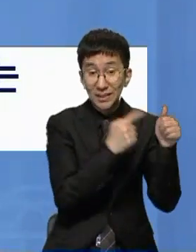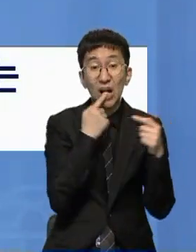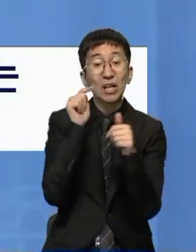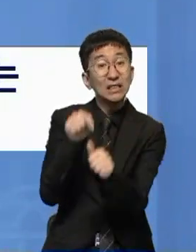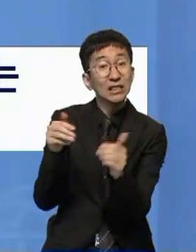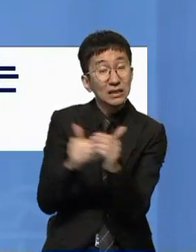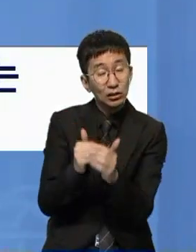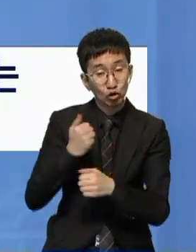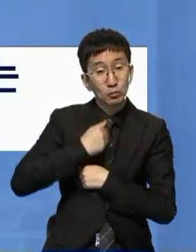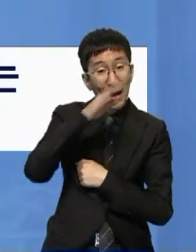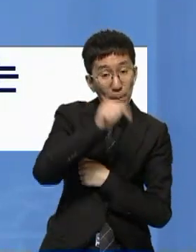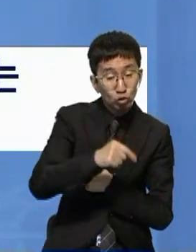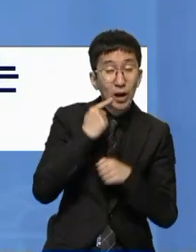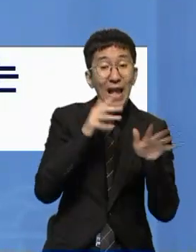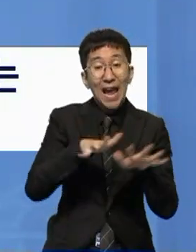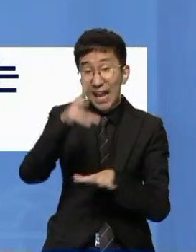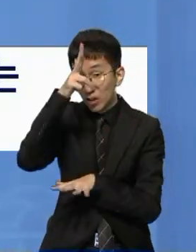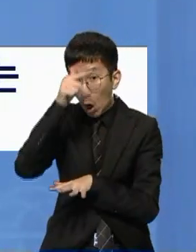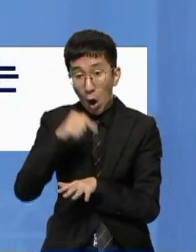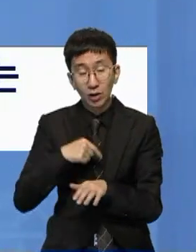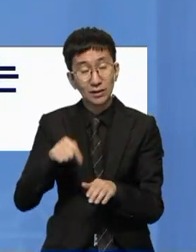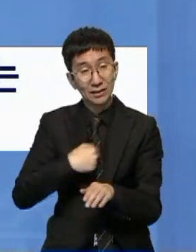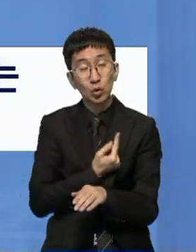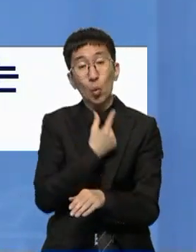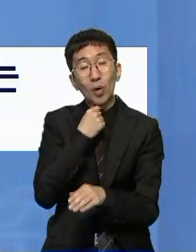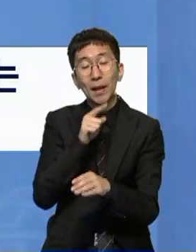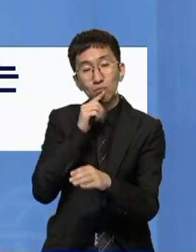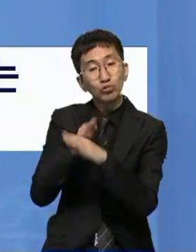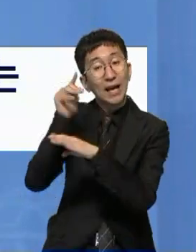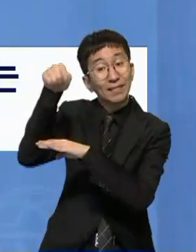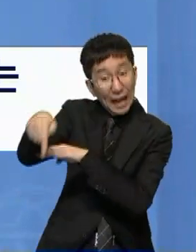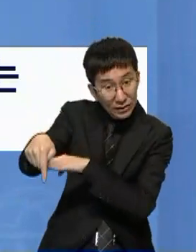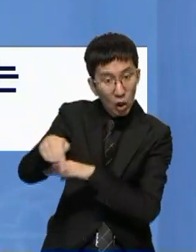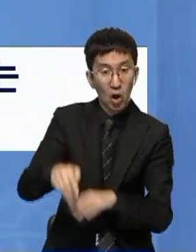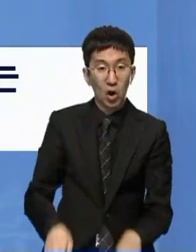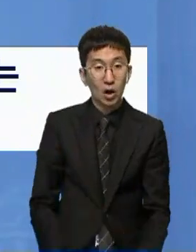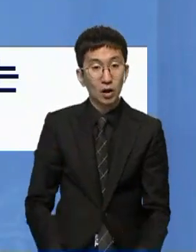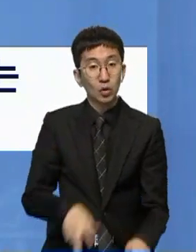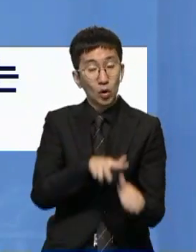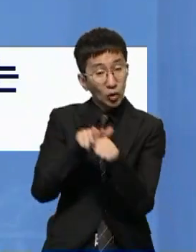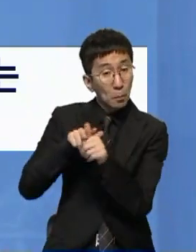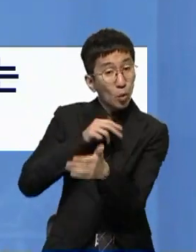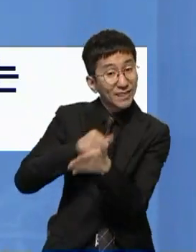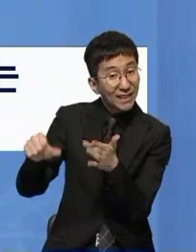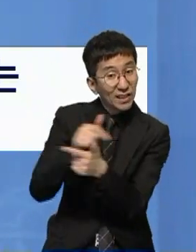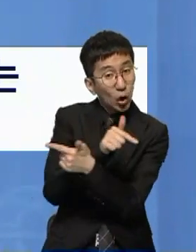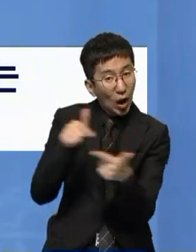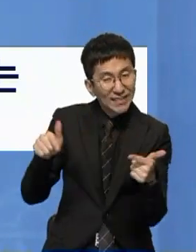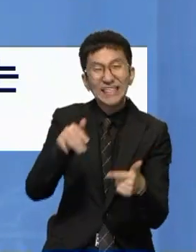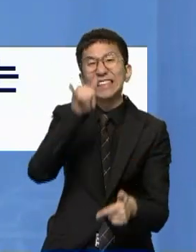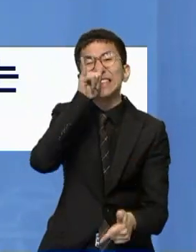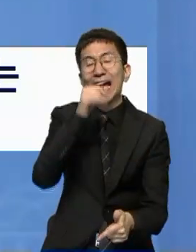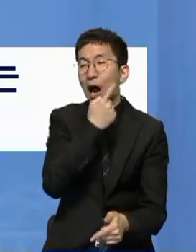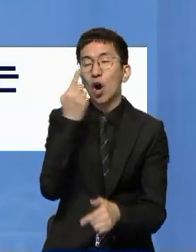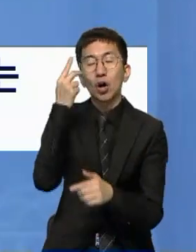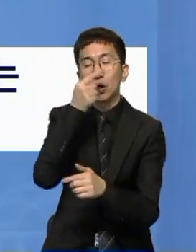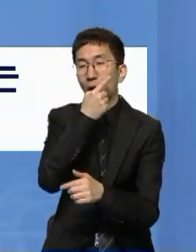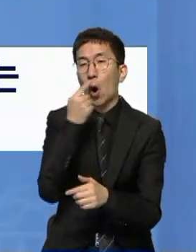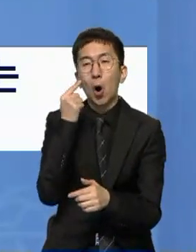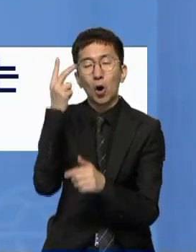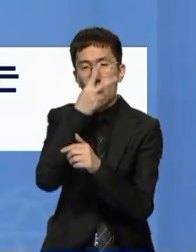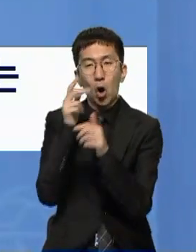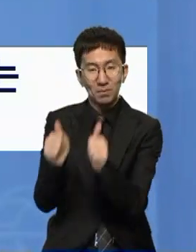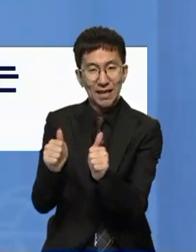국방부와 해경의 자진 월북 판단 및 이에 반하는 첩보 삭제 등이 이루어졌다는 진술이